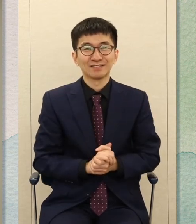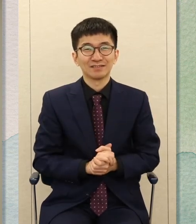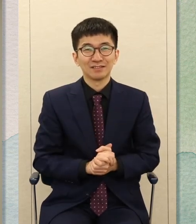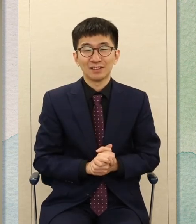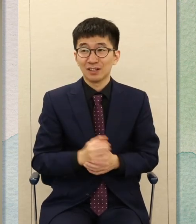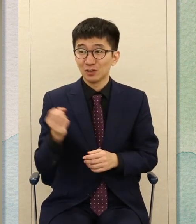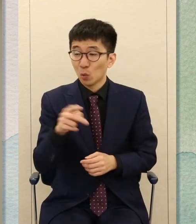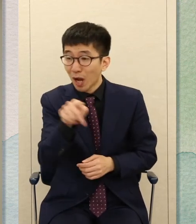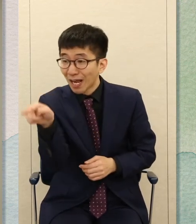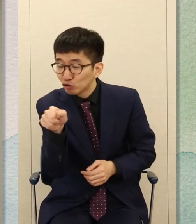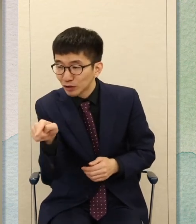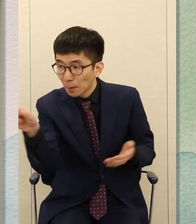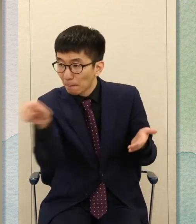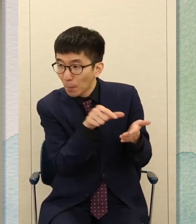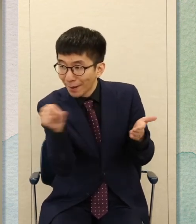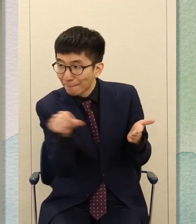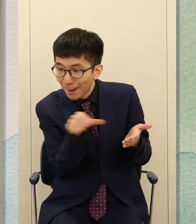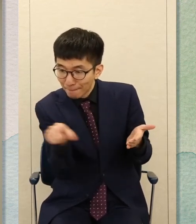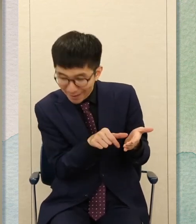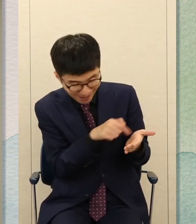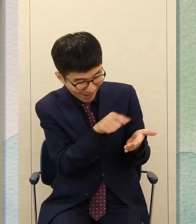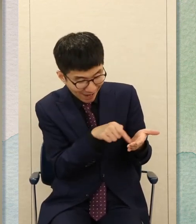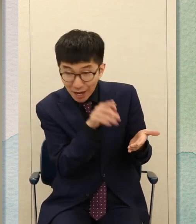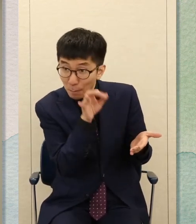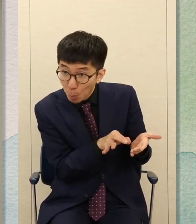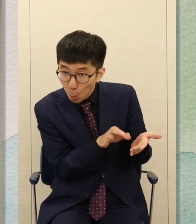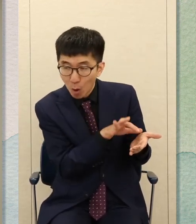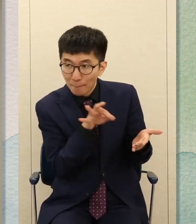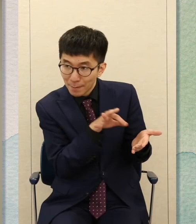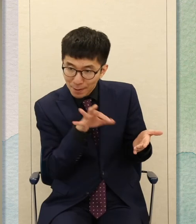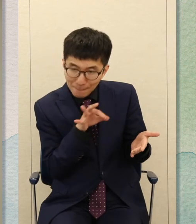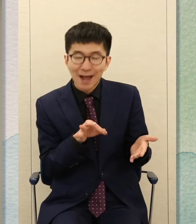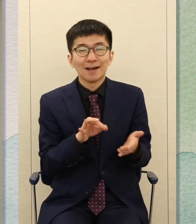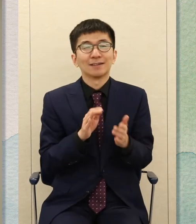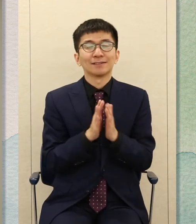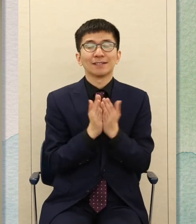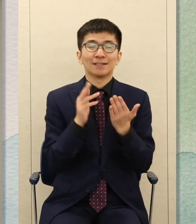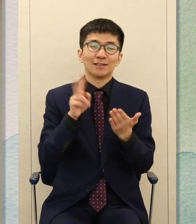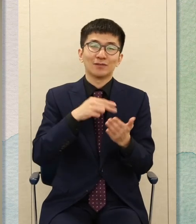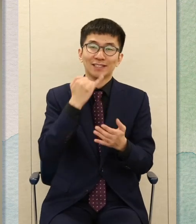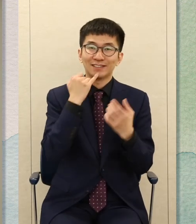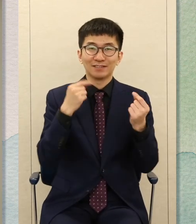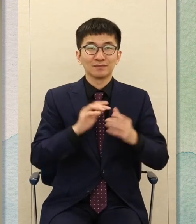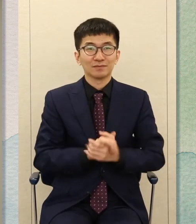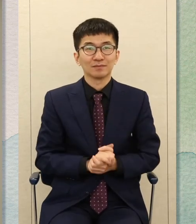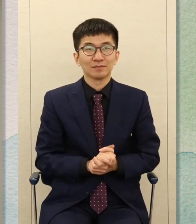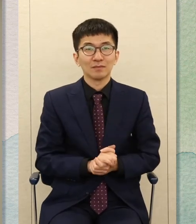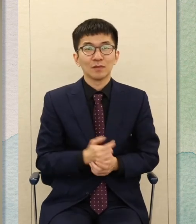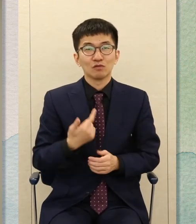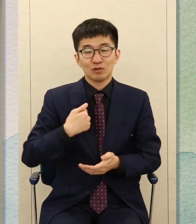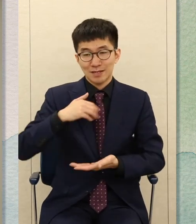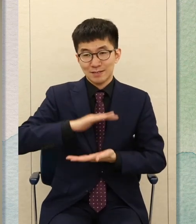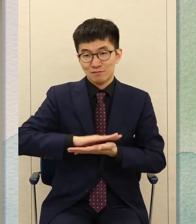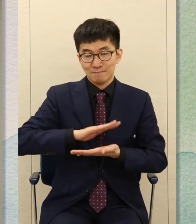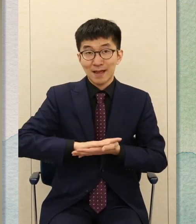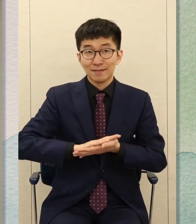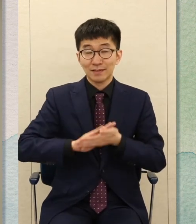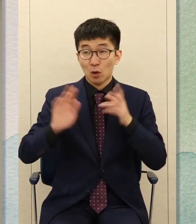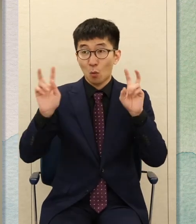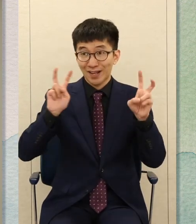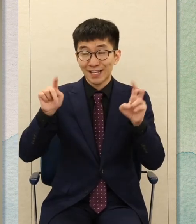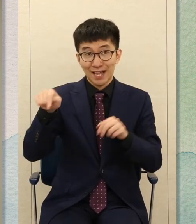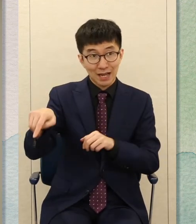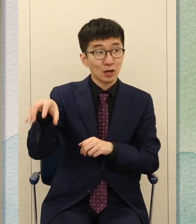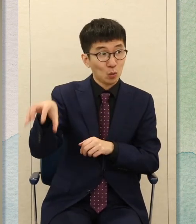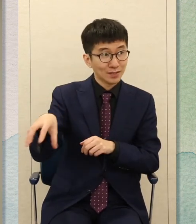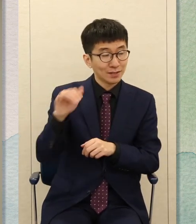목록을 만들어서 같이 토론하고 읽을 수 있으면 너무 좋다고 생각을 하고, 제가 이제 기획회의라는 저희 출판 전문 잡지에 맨날 얘기하는 것